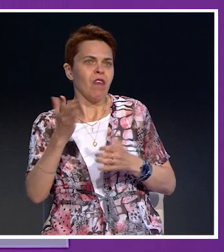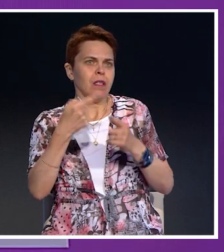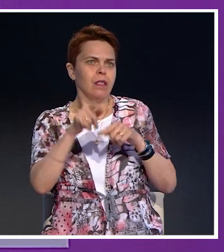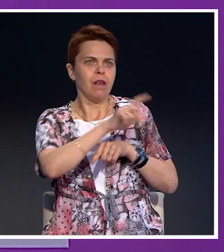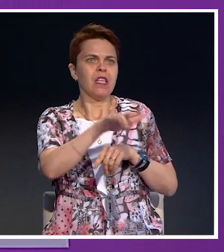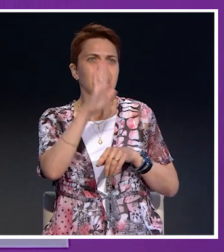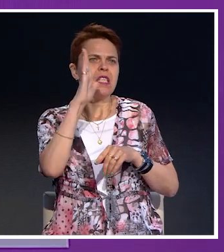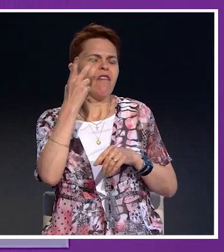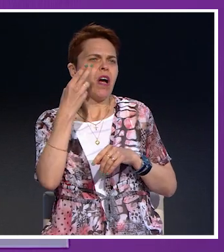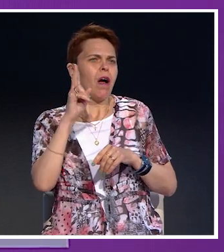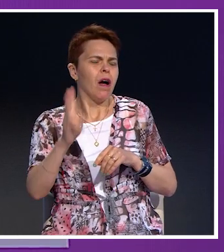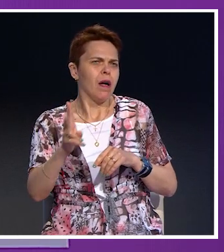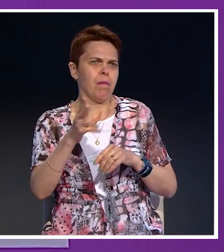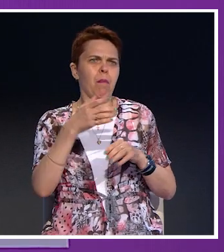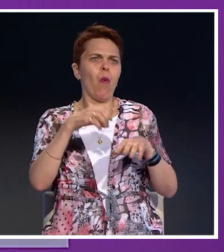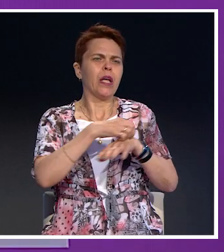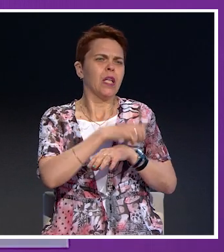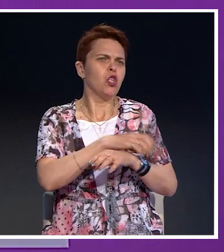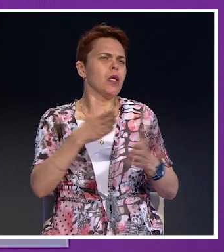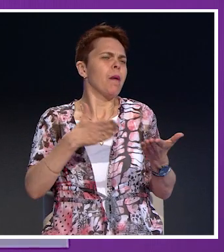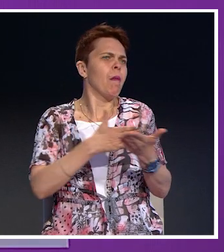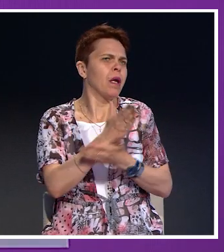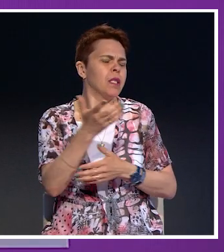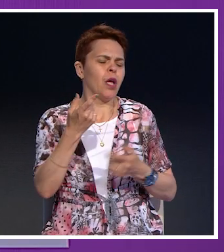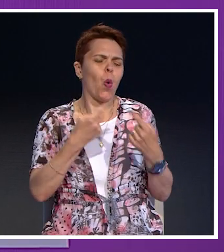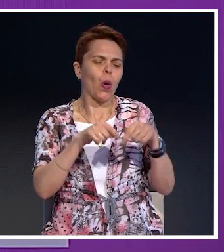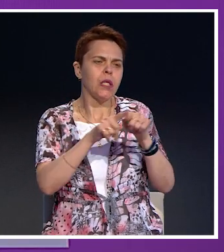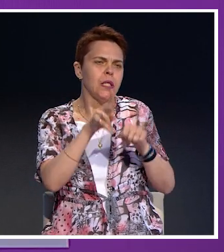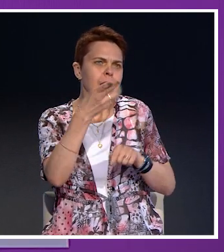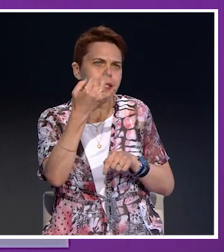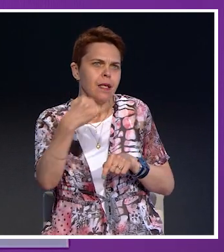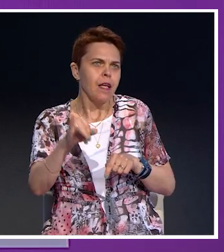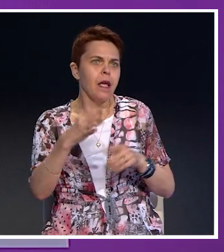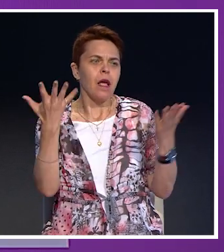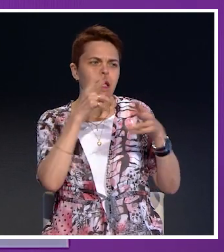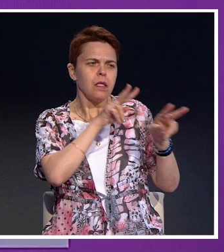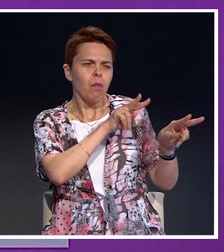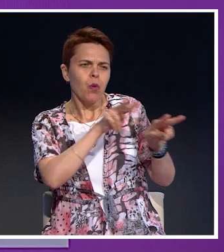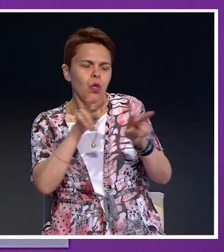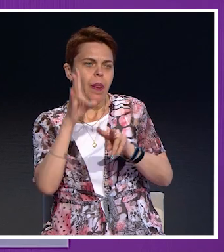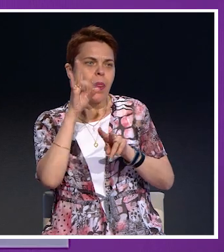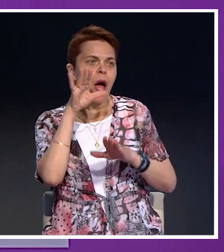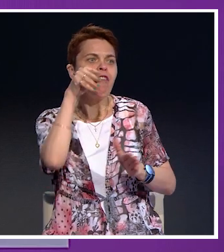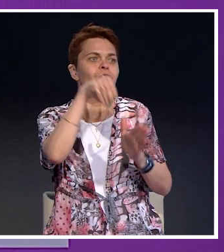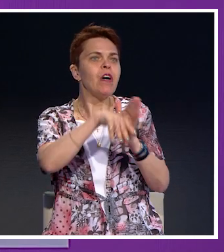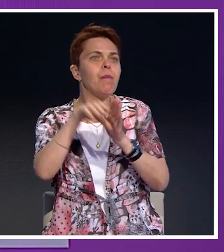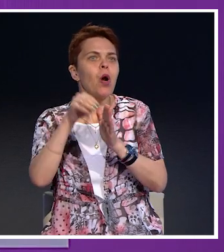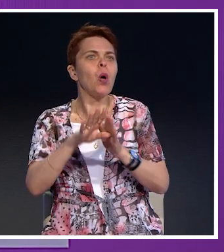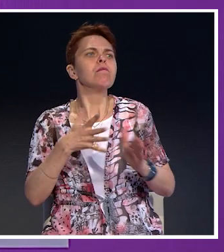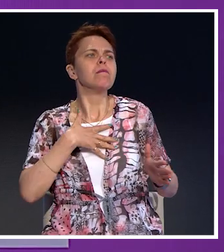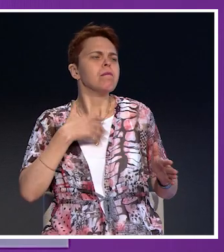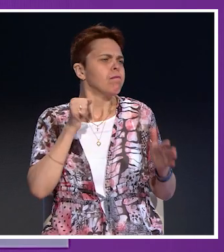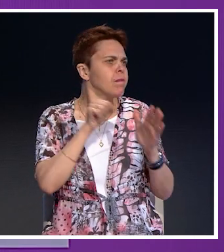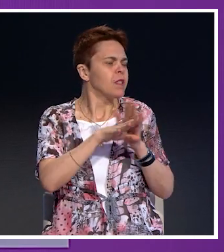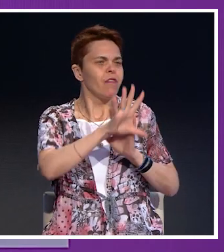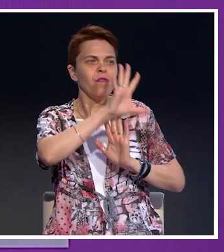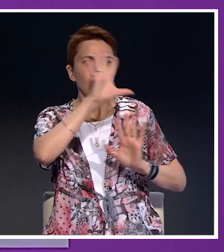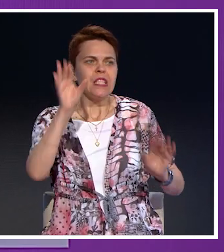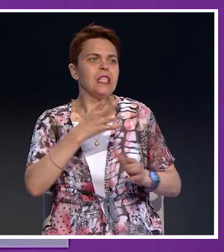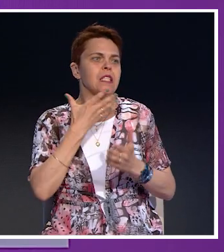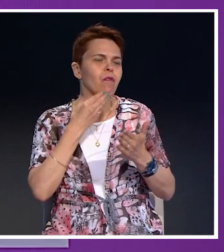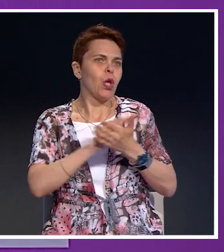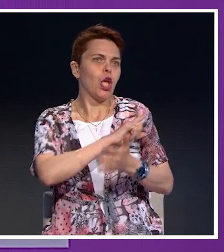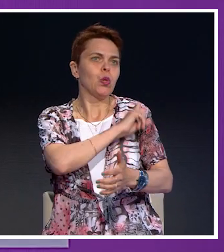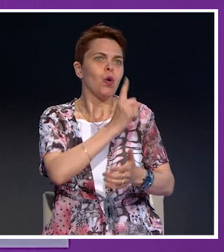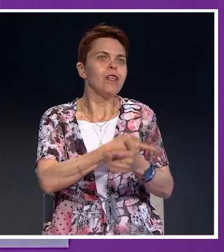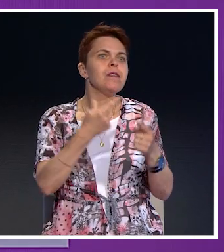процесу, ЦВК, політичні партії, громадські організації, які займаються спостереженнями на виборах, докласти всі свої зусилля,